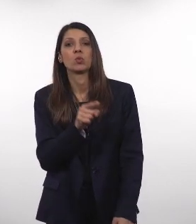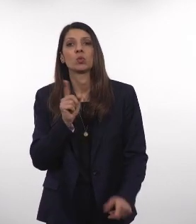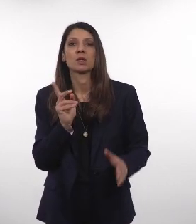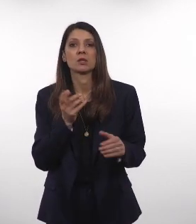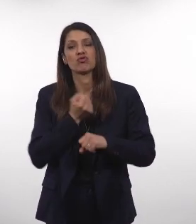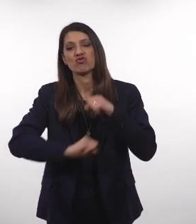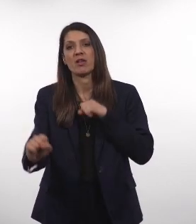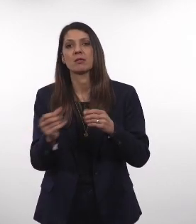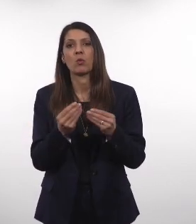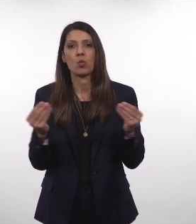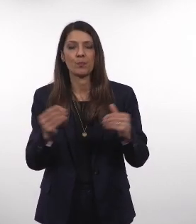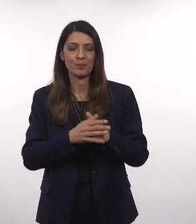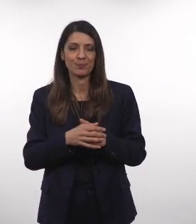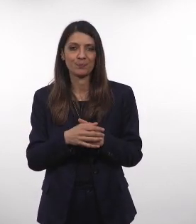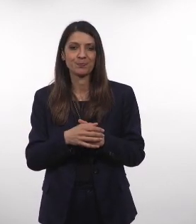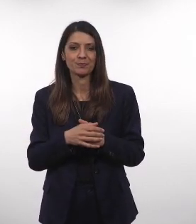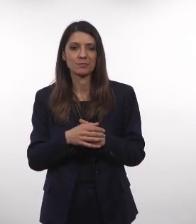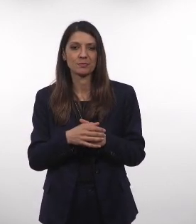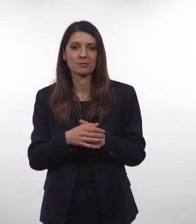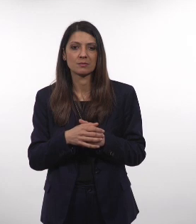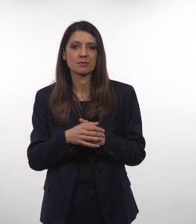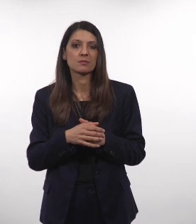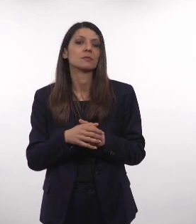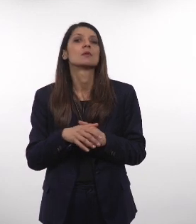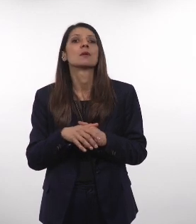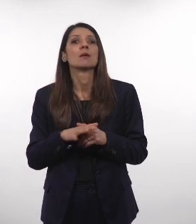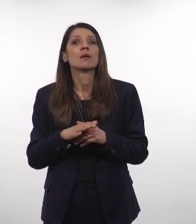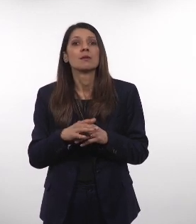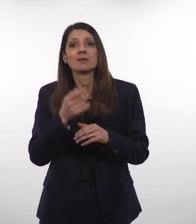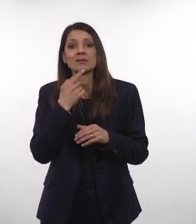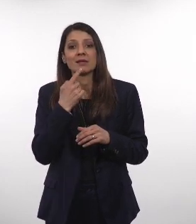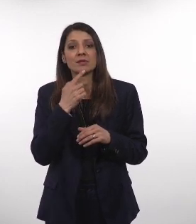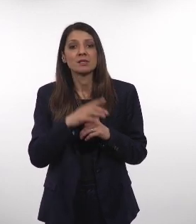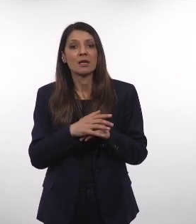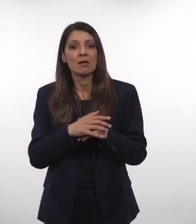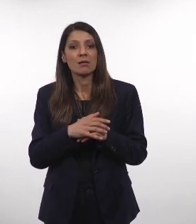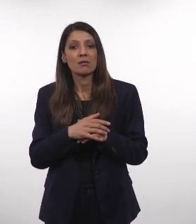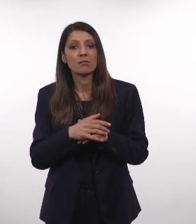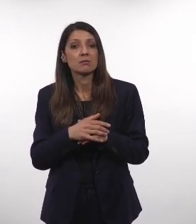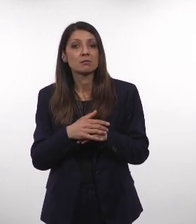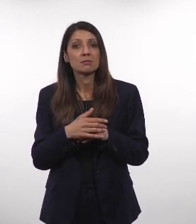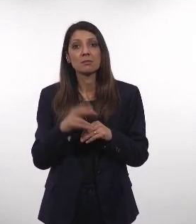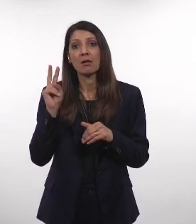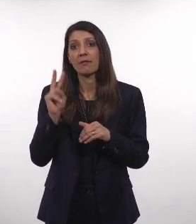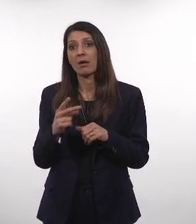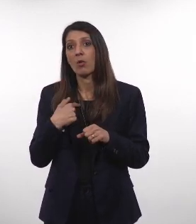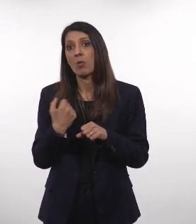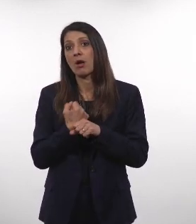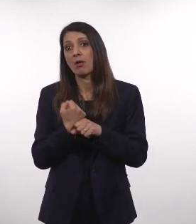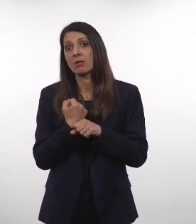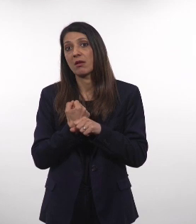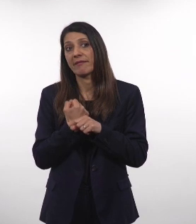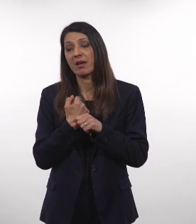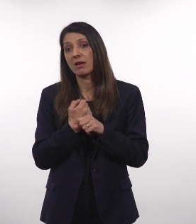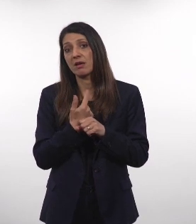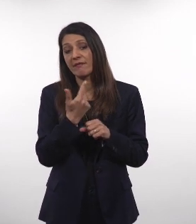gênait Mohamed initialement. Qu'ils initient après, pendant la semaine, je le travaille. Cependant, moi, je le vois que 2 fois par semaine.